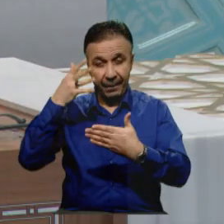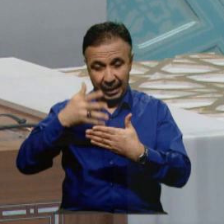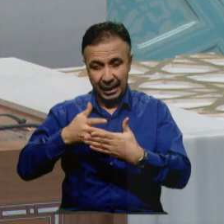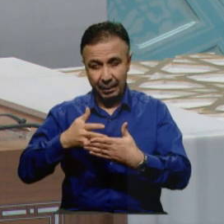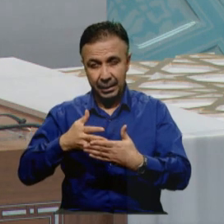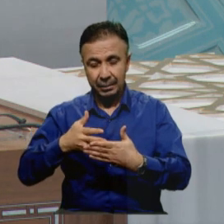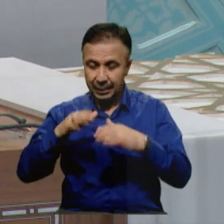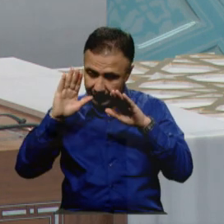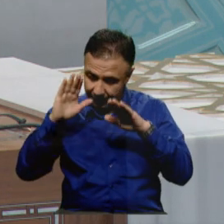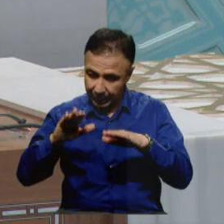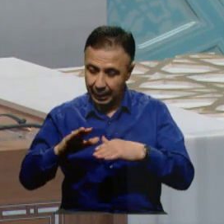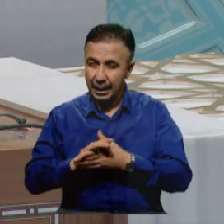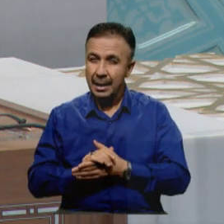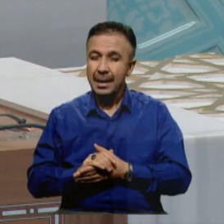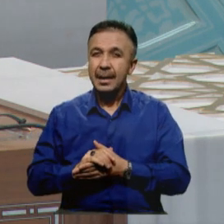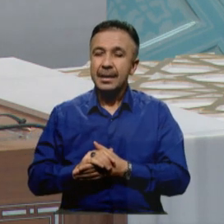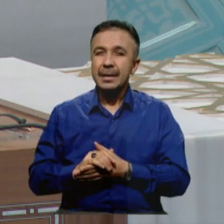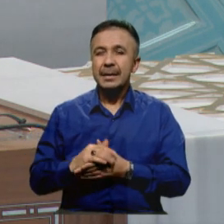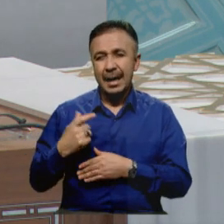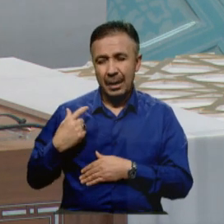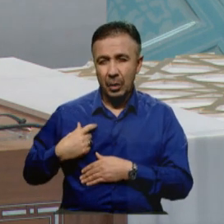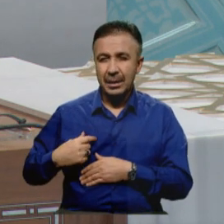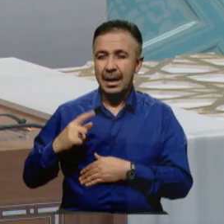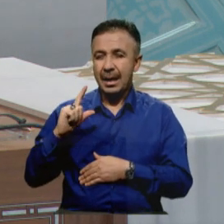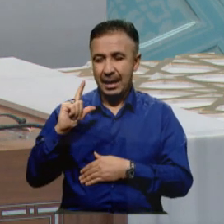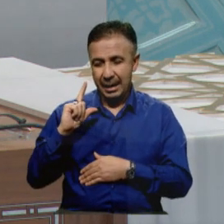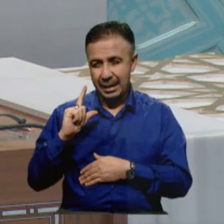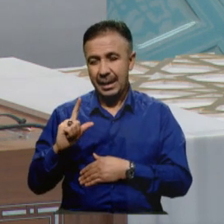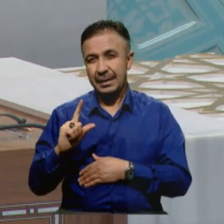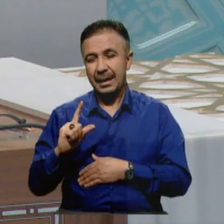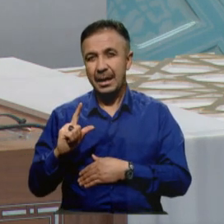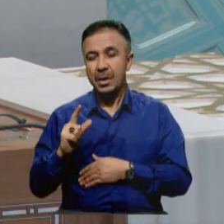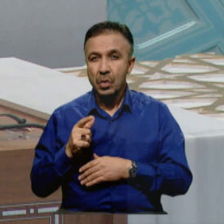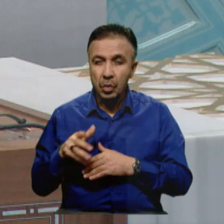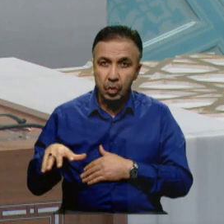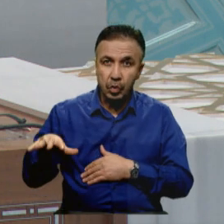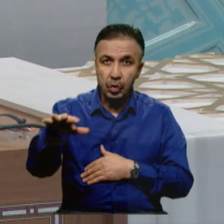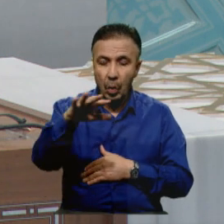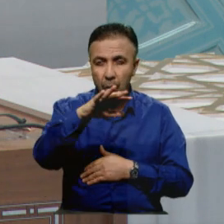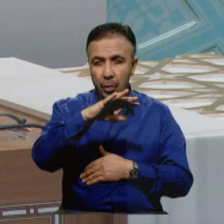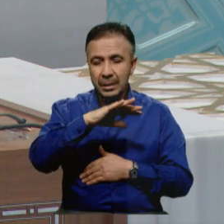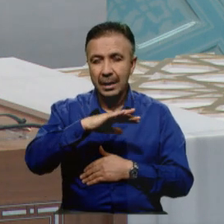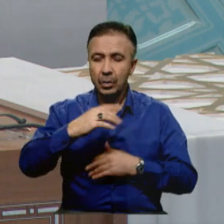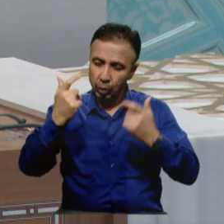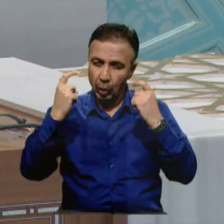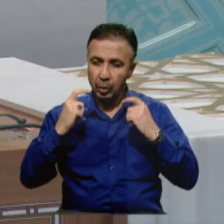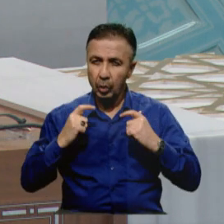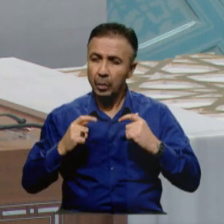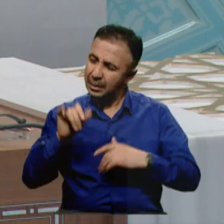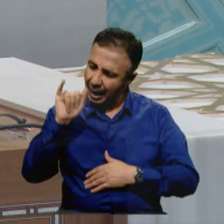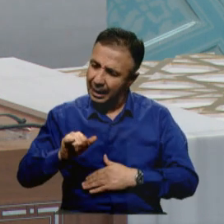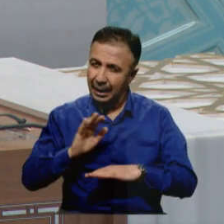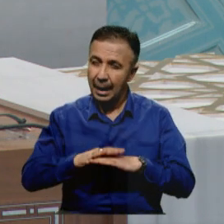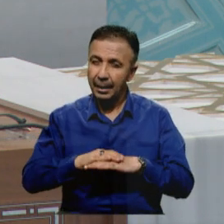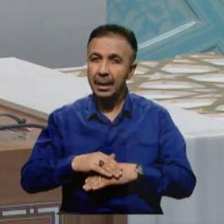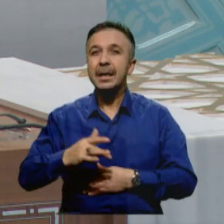gerek bireysel gerekse toplumsal sosyal sorumluluklarımızı hakkıyla yerine getirerek rızana uygun